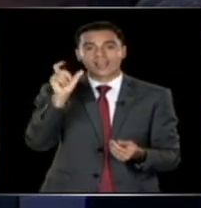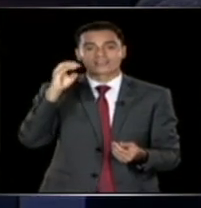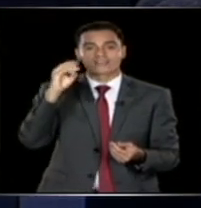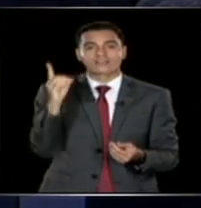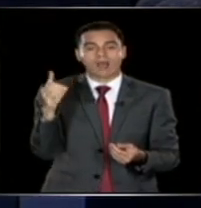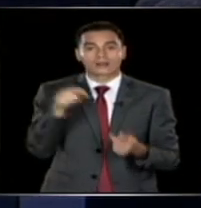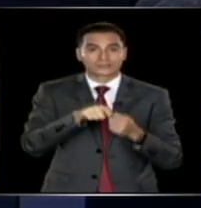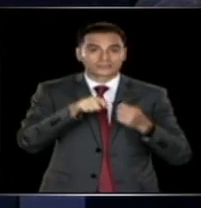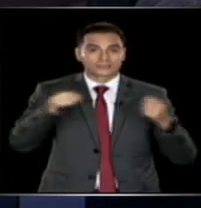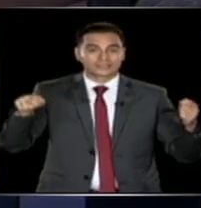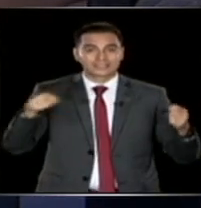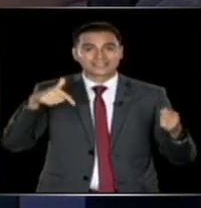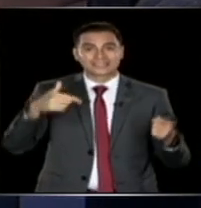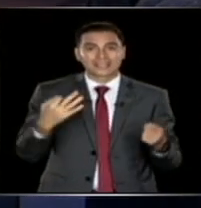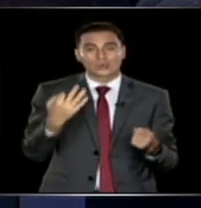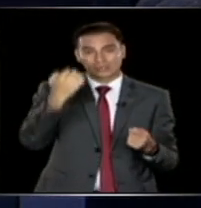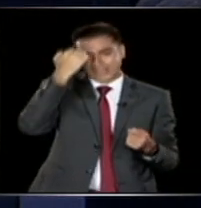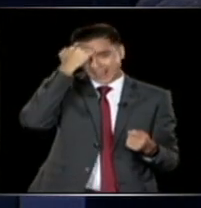مساحتها حوالي